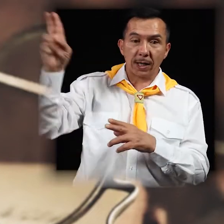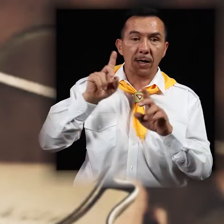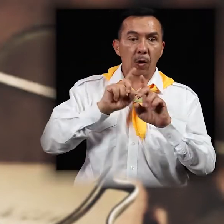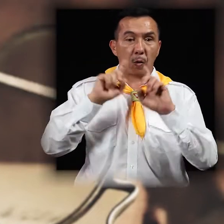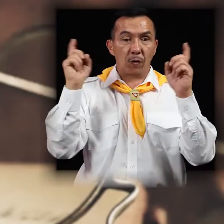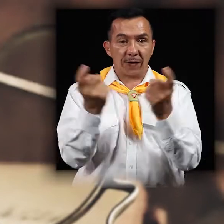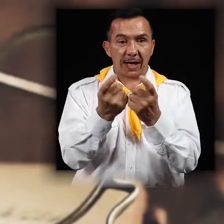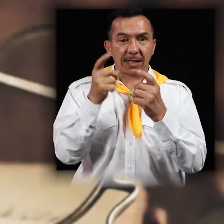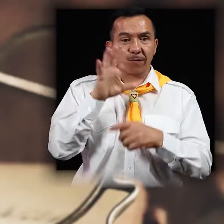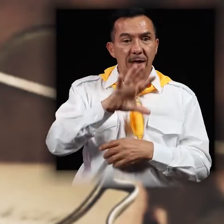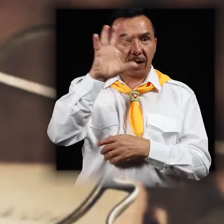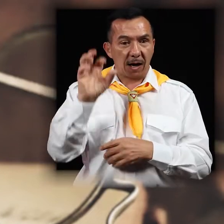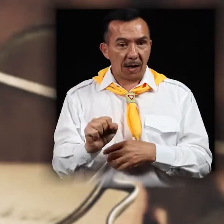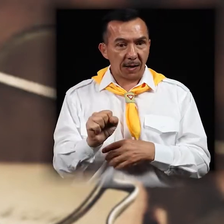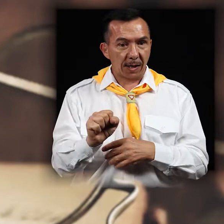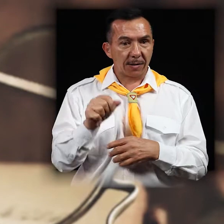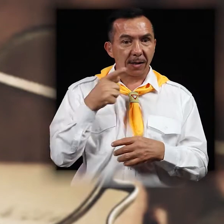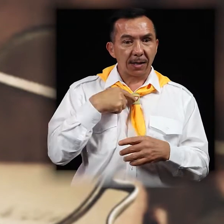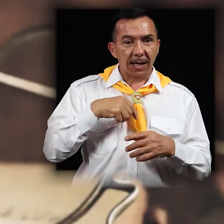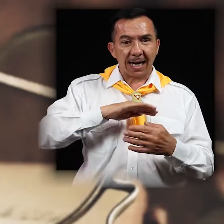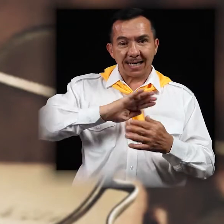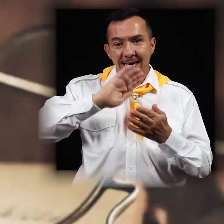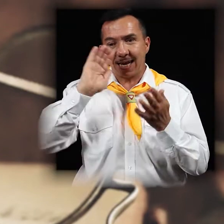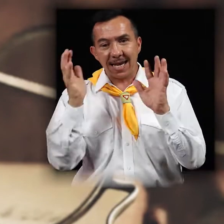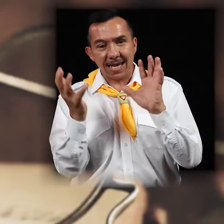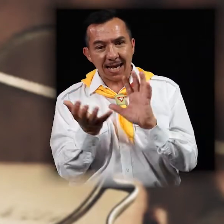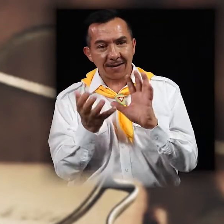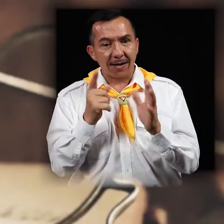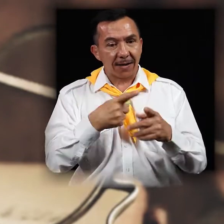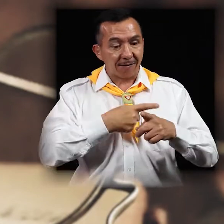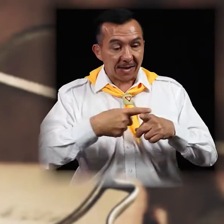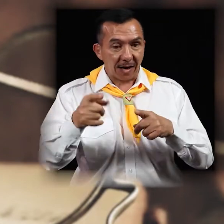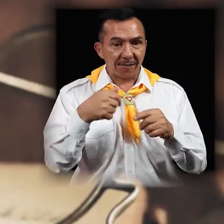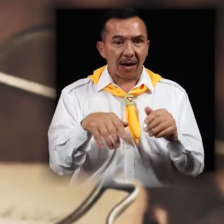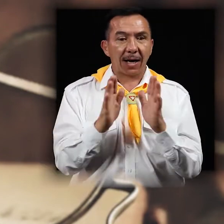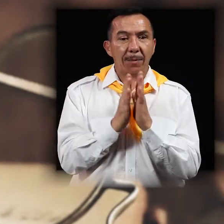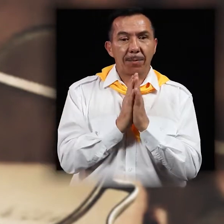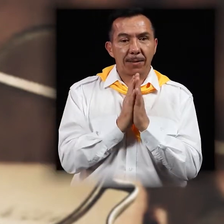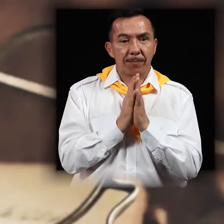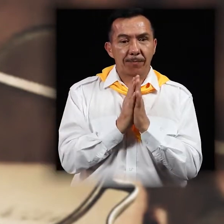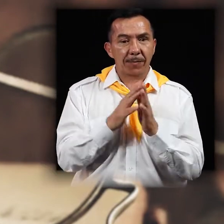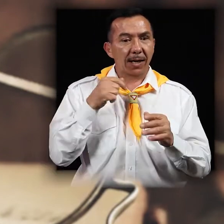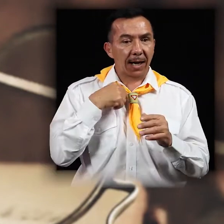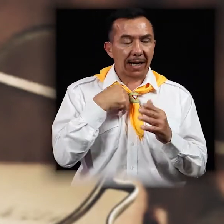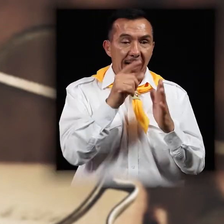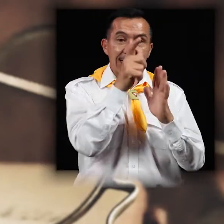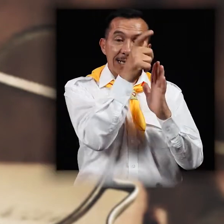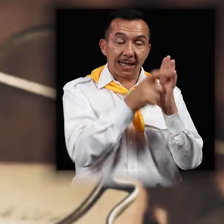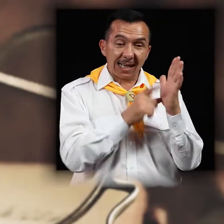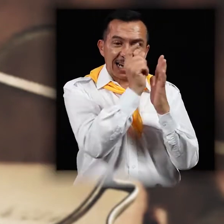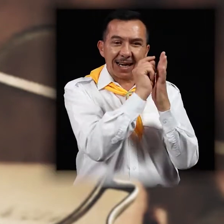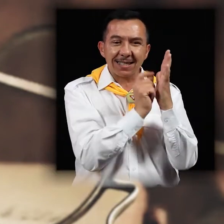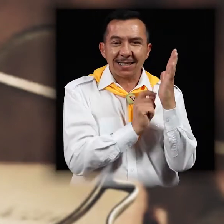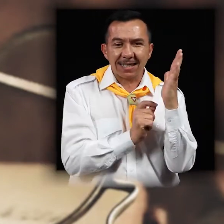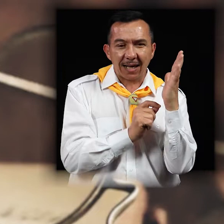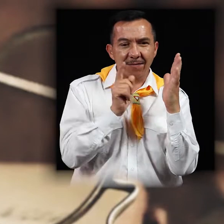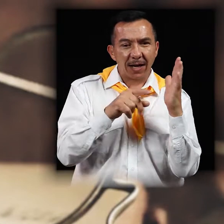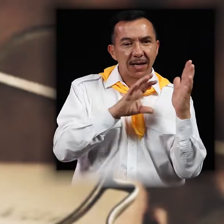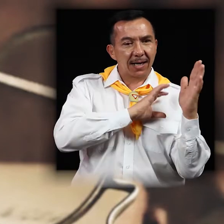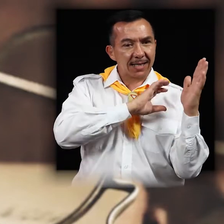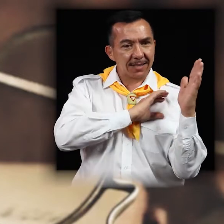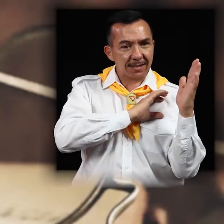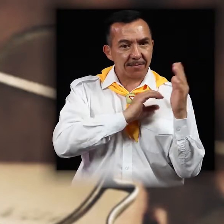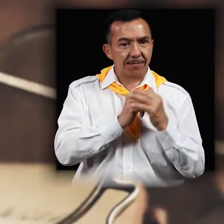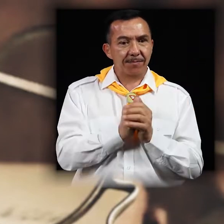van die week van gebed. Ek het 'n gedig geskryf aan Jesus Christus, die enigste